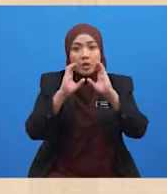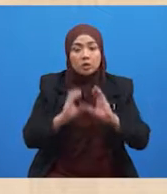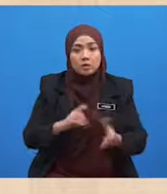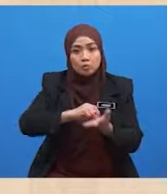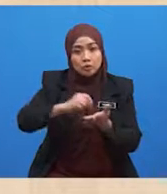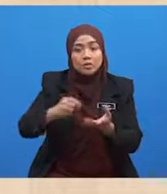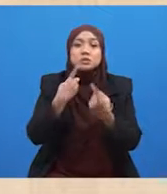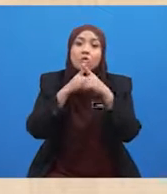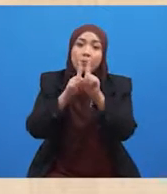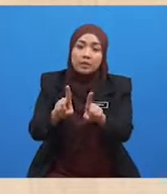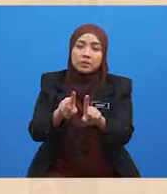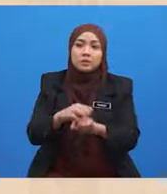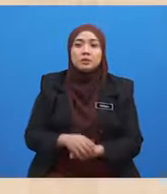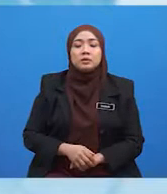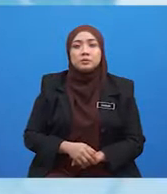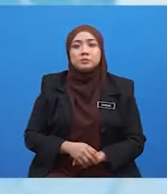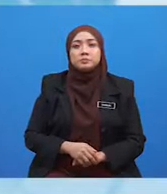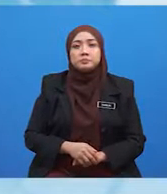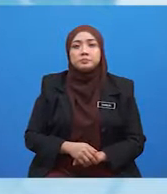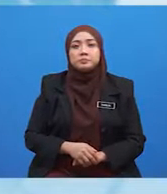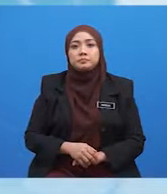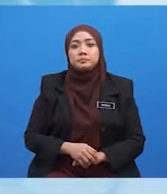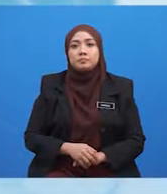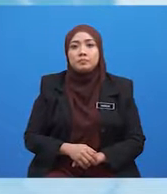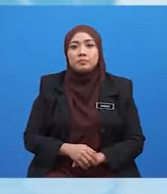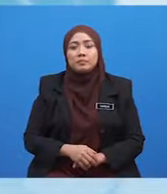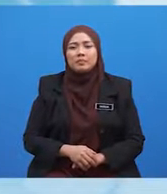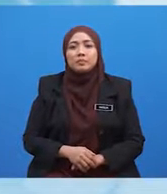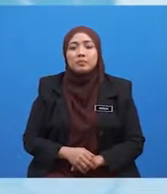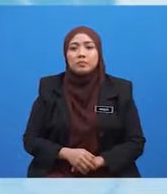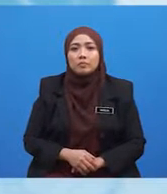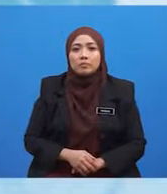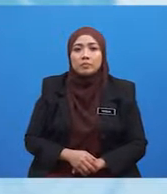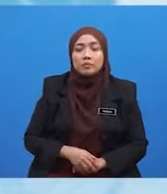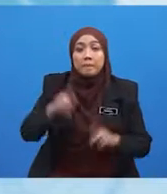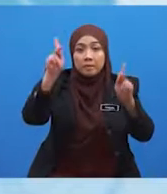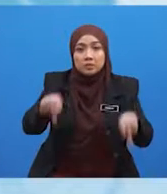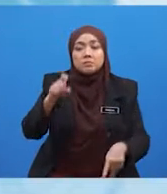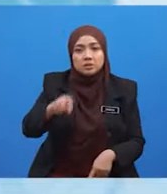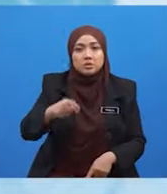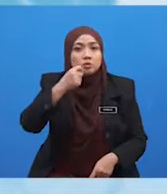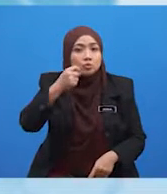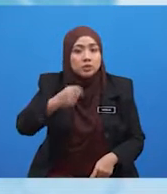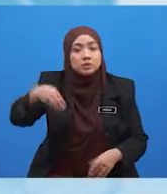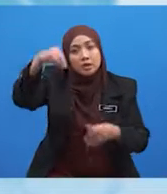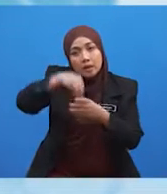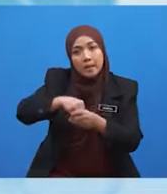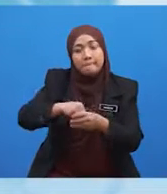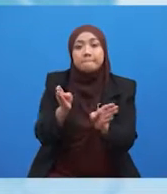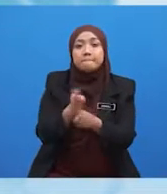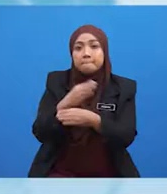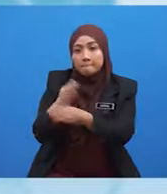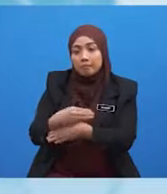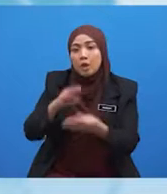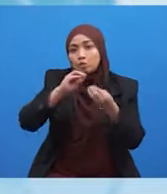jawaban dalam mempersembahkan jawaban pelajaran nah sangat digalakkan menulis dalam bentuk nomor